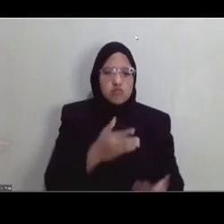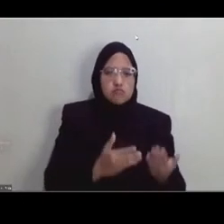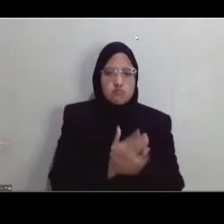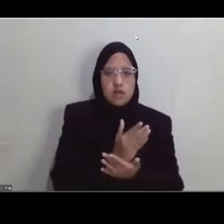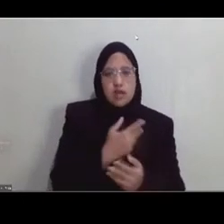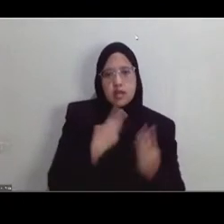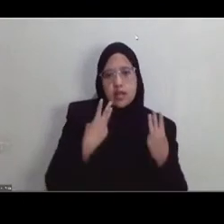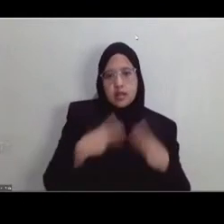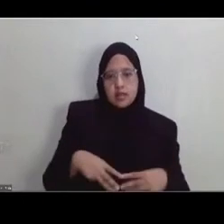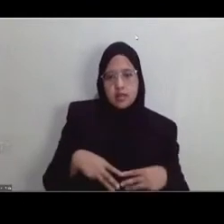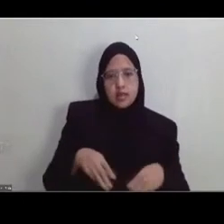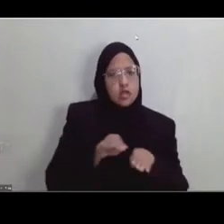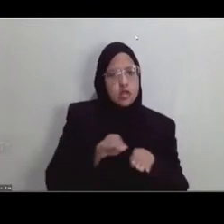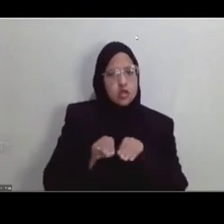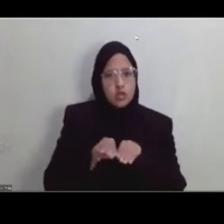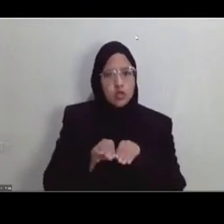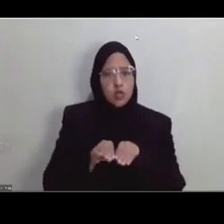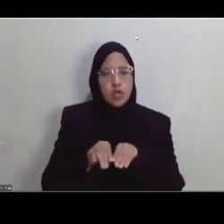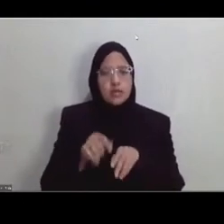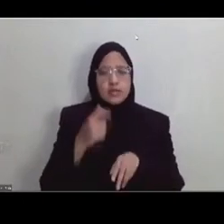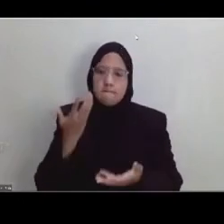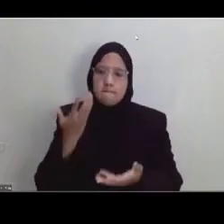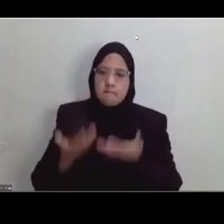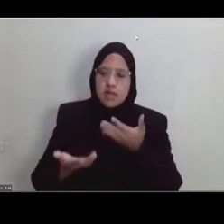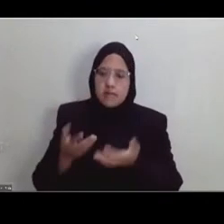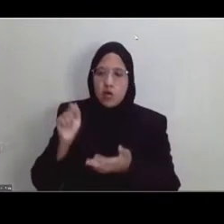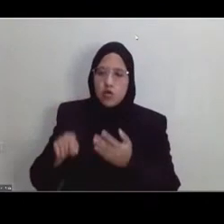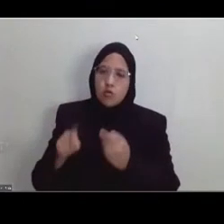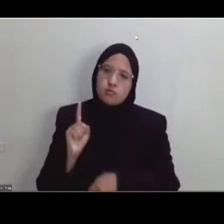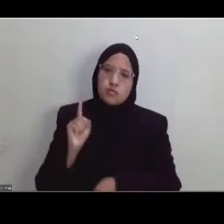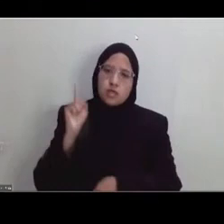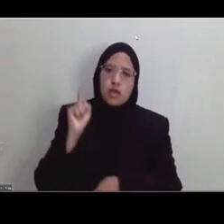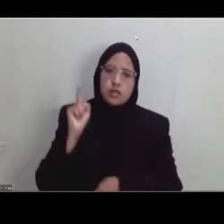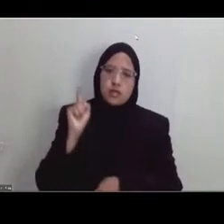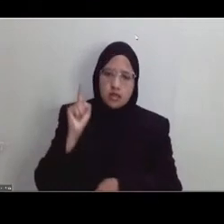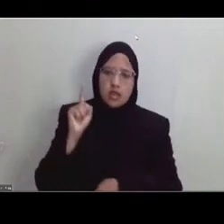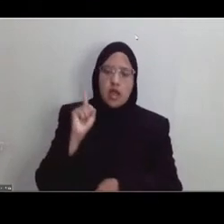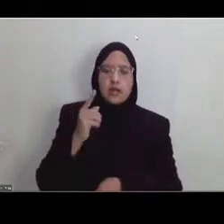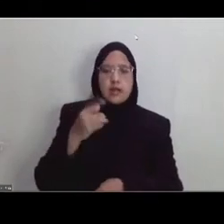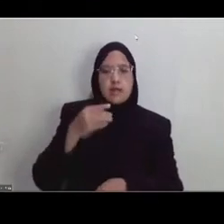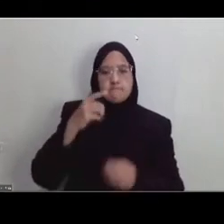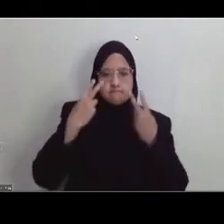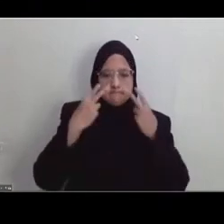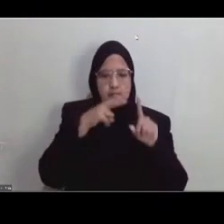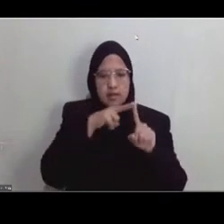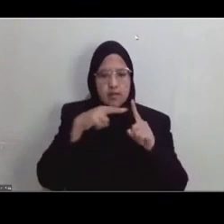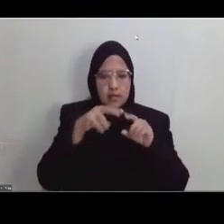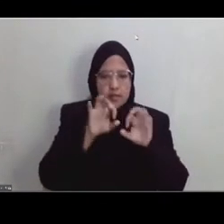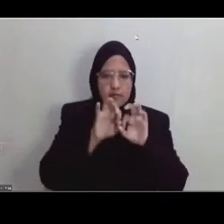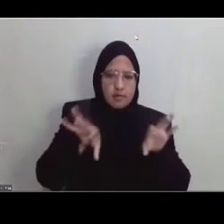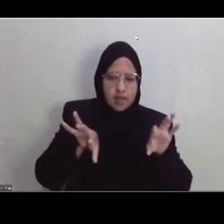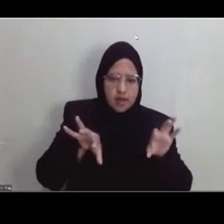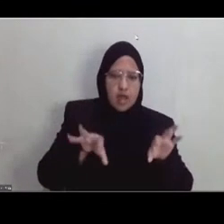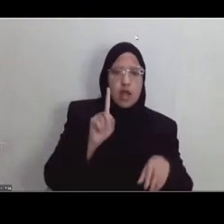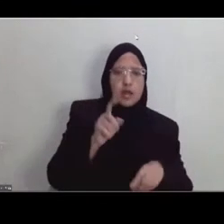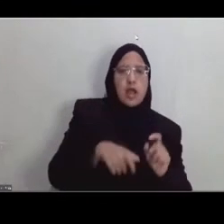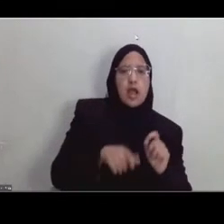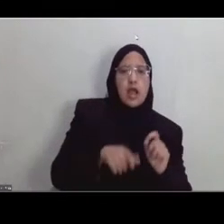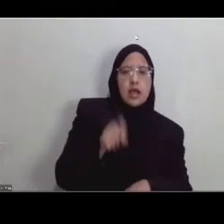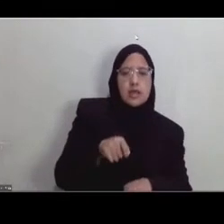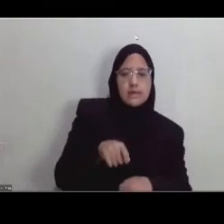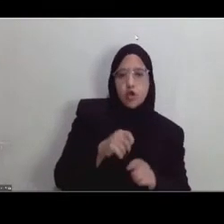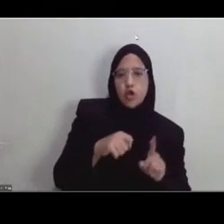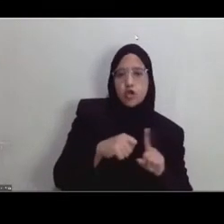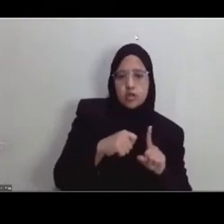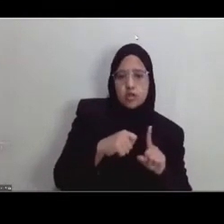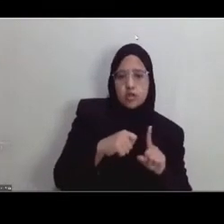diuraikan Dalam pertimbangan hukum di atas bagian pendapat berbeda diting opinion hakim konstitusi merupakan satu kesatuan